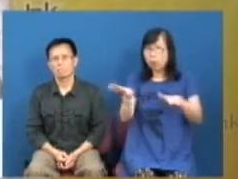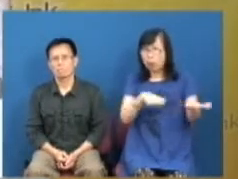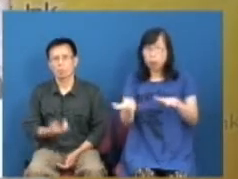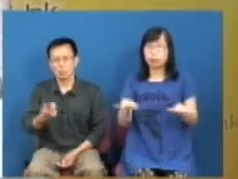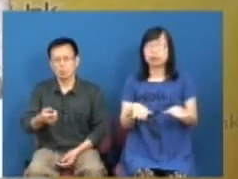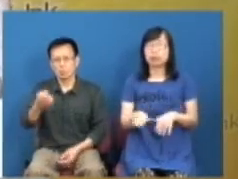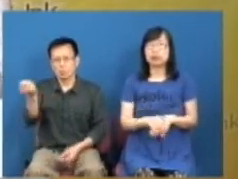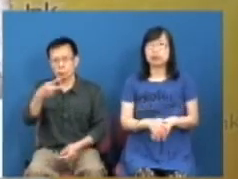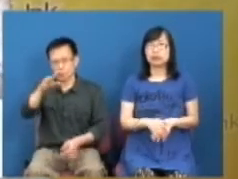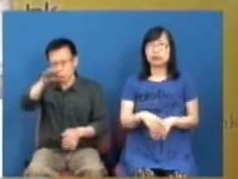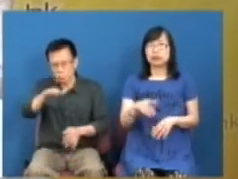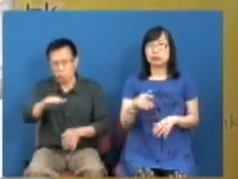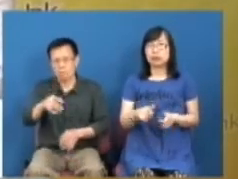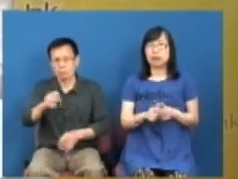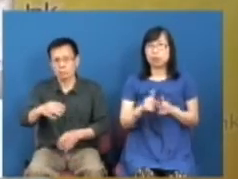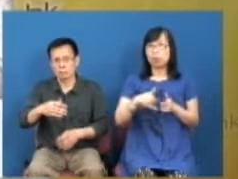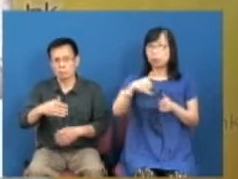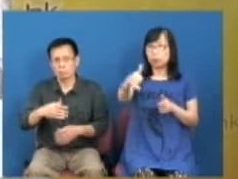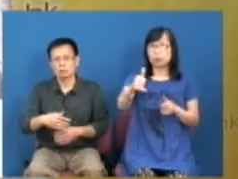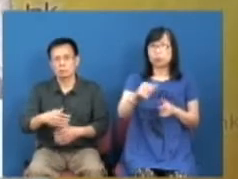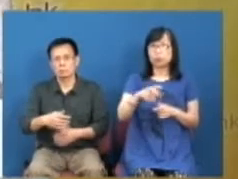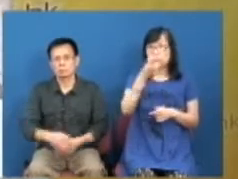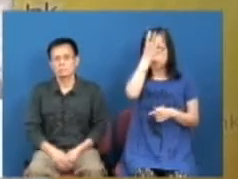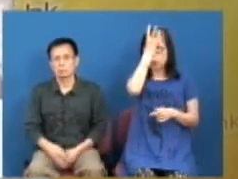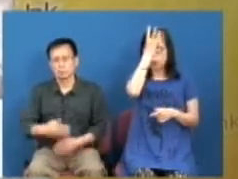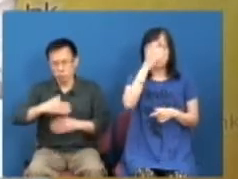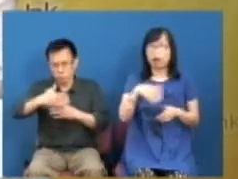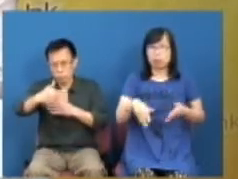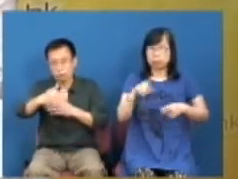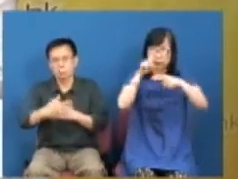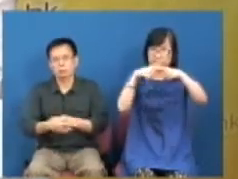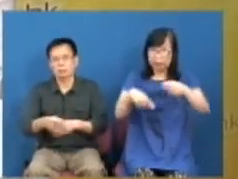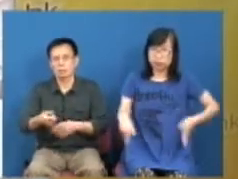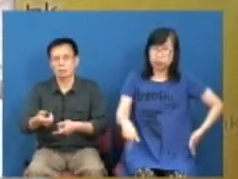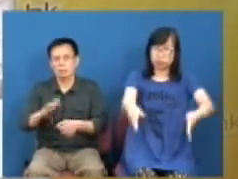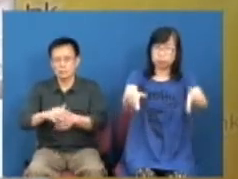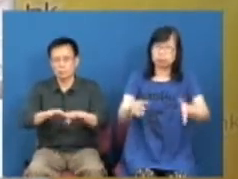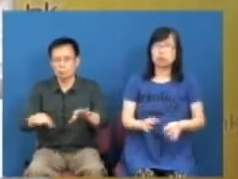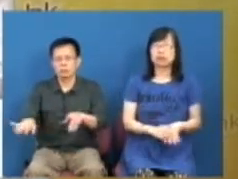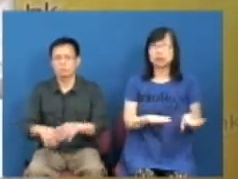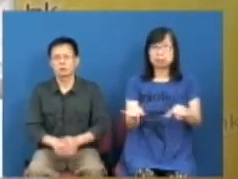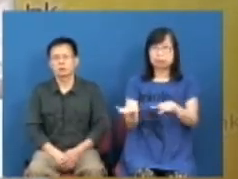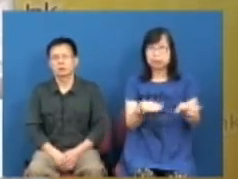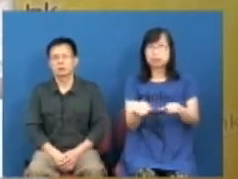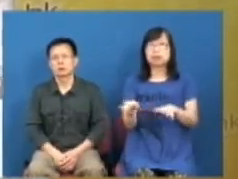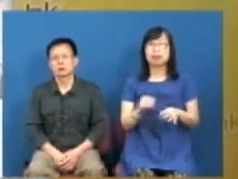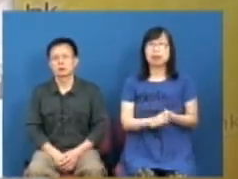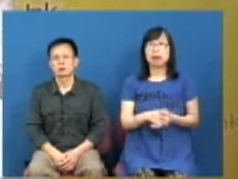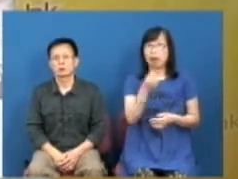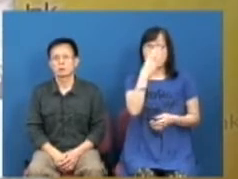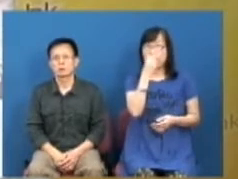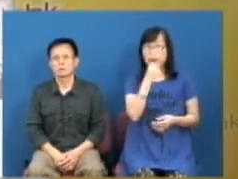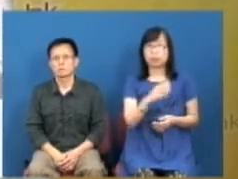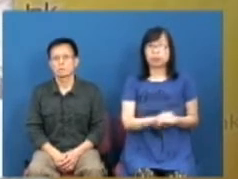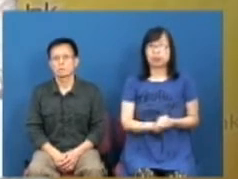翻少少，就係黃鶴大道咯， 去到 再出 黃鶴大道係啦係啦，黃鶴 係 已經係係咯，咪係已經係填出嚟 啦。 係 啦係啦。 咁香港就